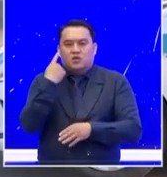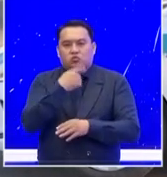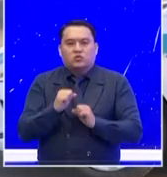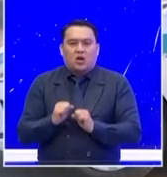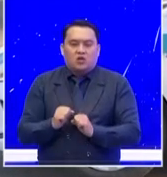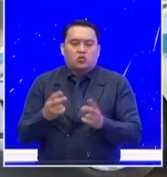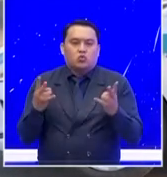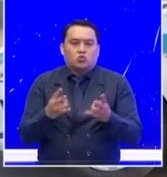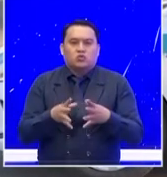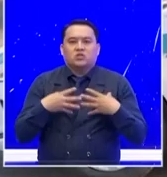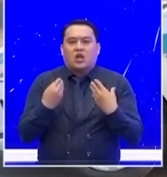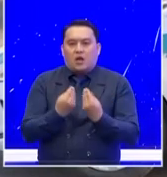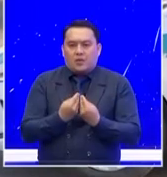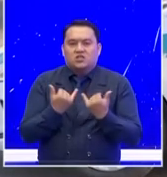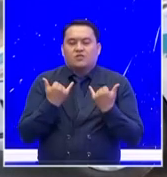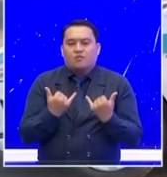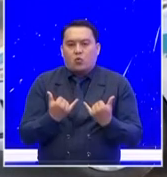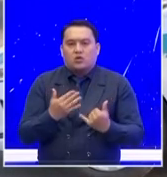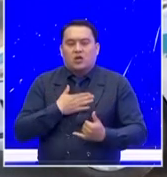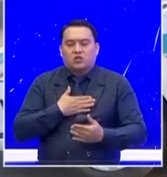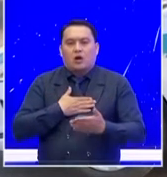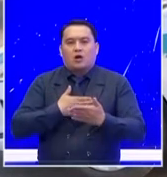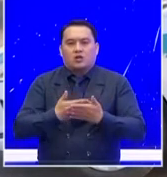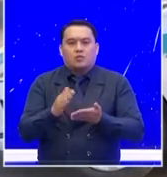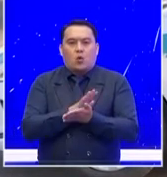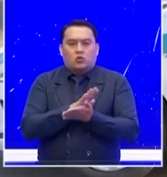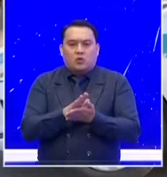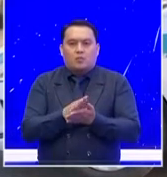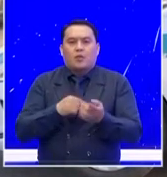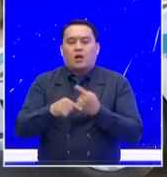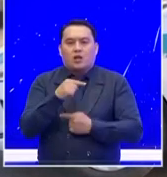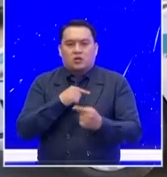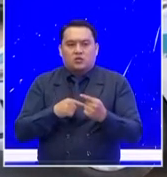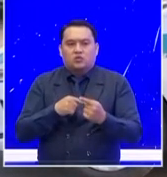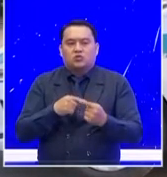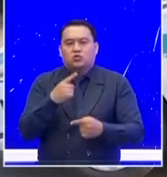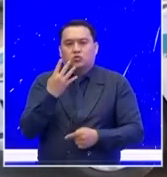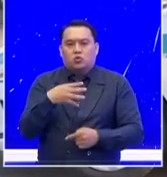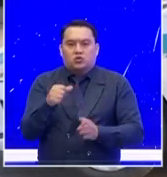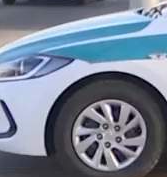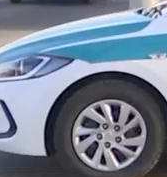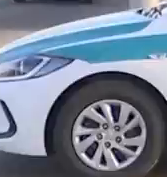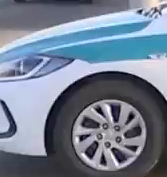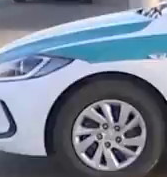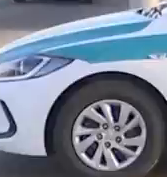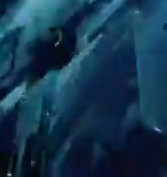индивидуальной защиты нуждающиеся семьи. На сегодняшний день нашими волонтерами, молодыми предпринимателями, шито 46 тысяч масок.